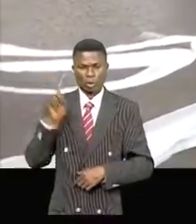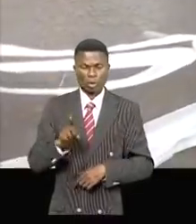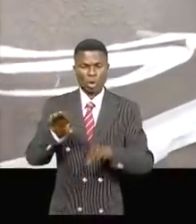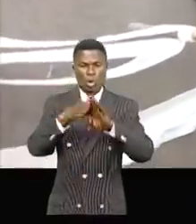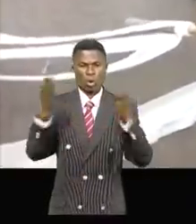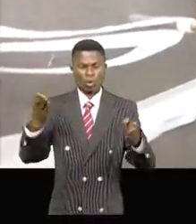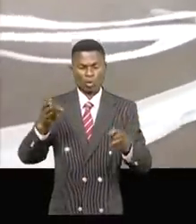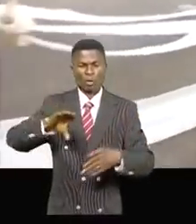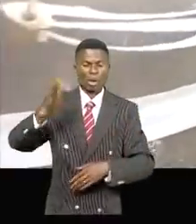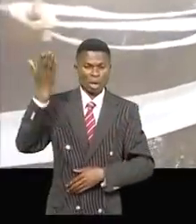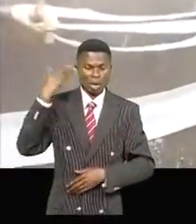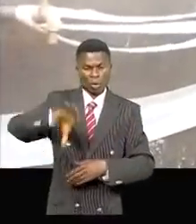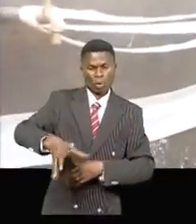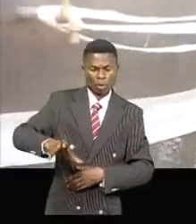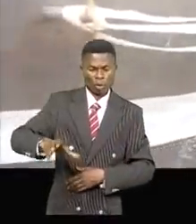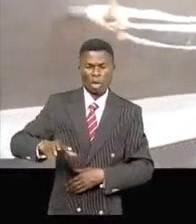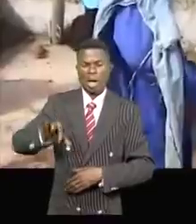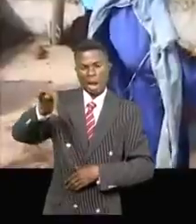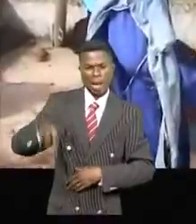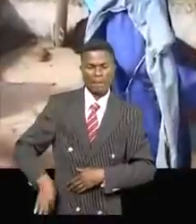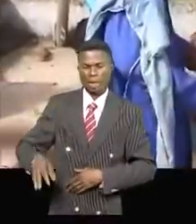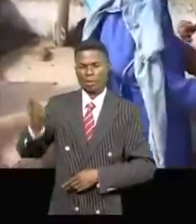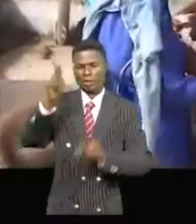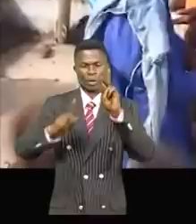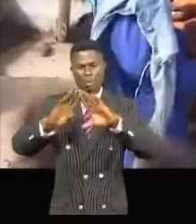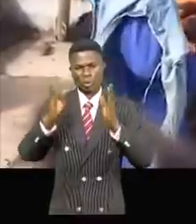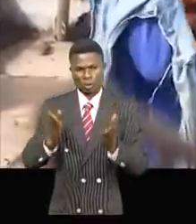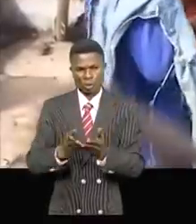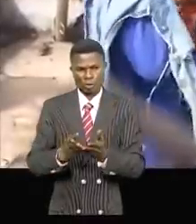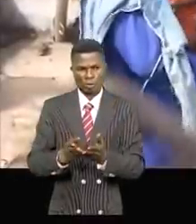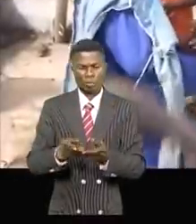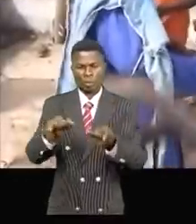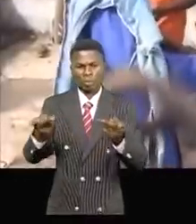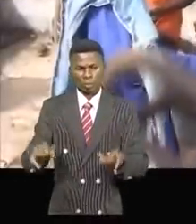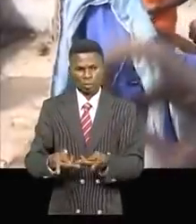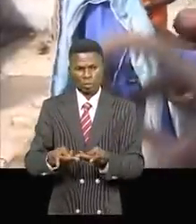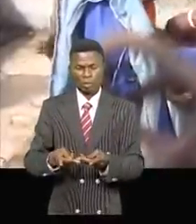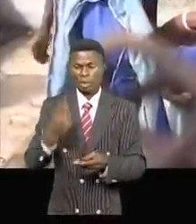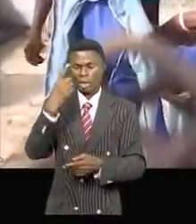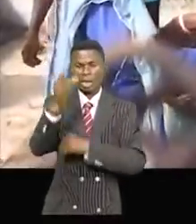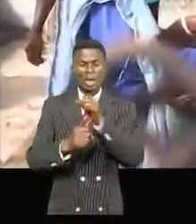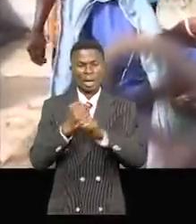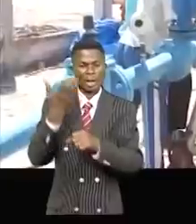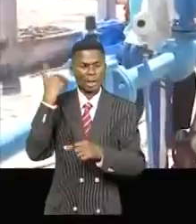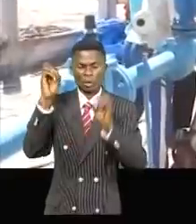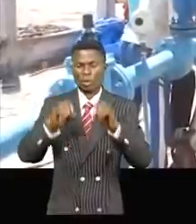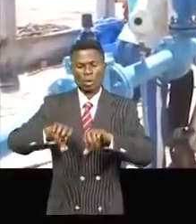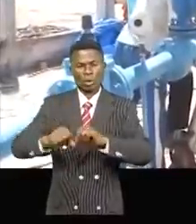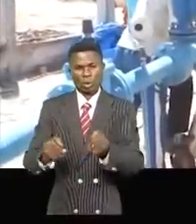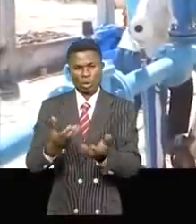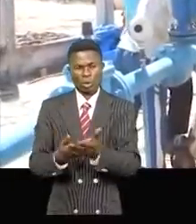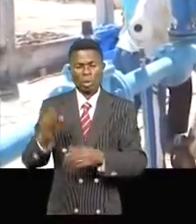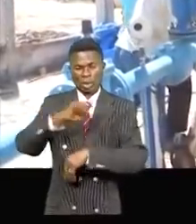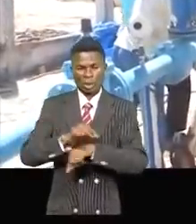inaugurer cette bonne fontaine pour l'intérêt de la communauté. L'un des puits de captage aux arrêts depuis plus d'une année suite à une panne, ce